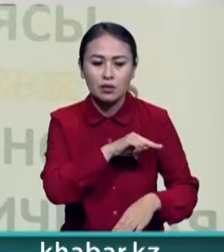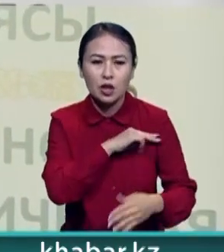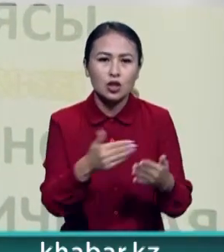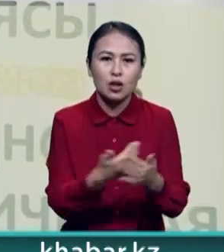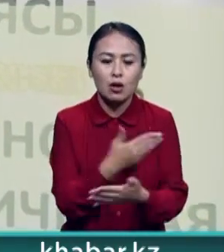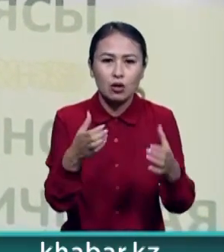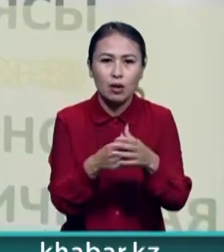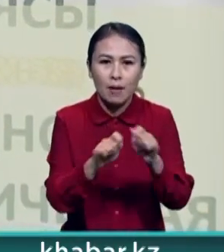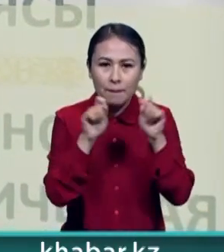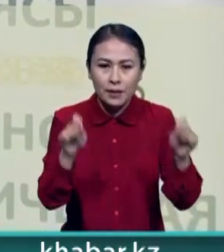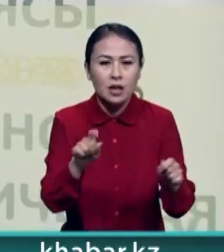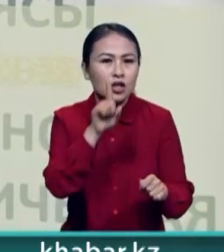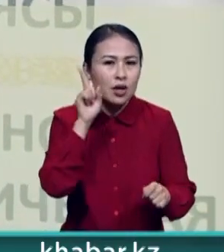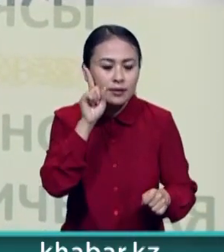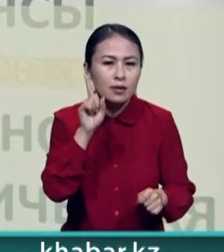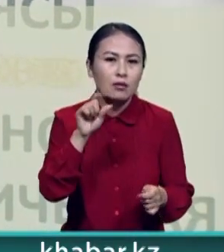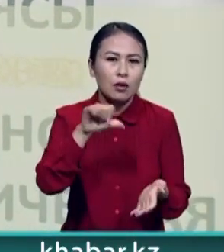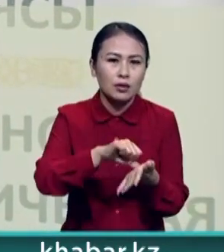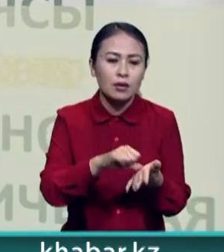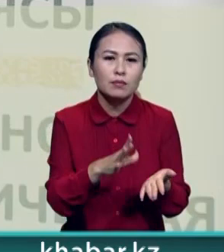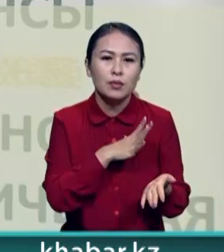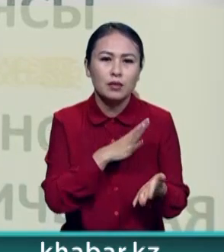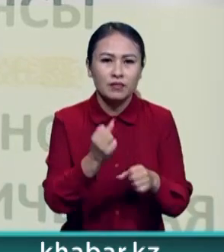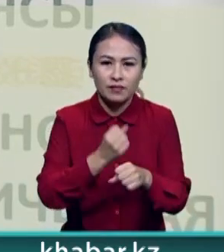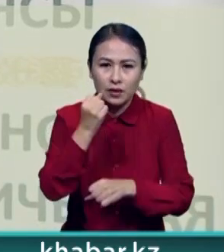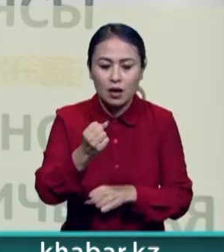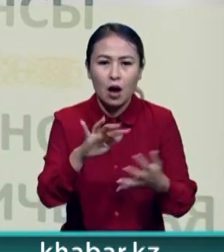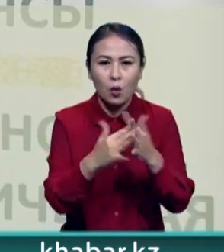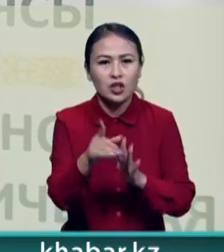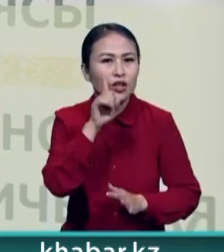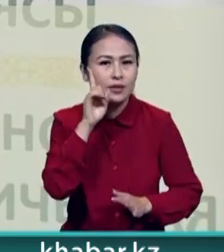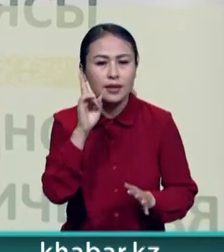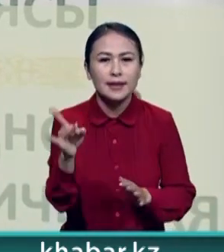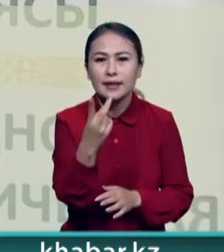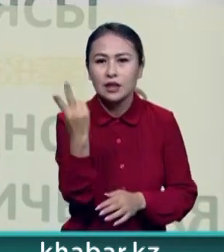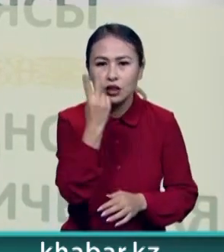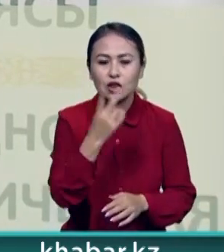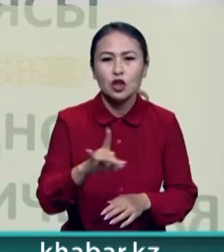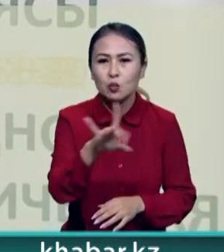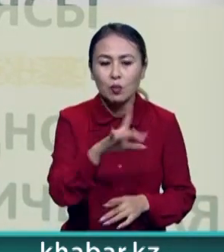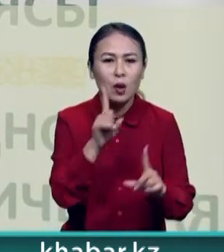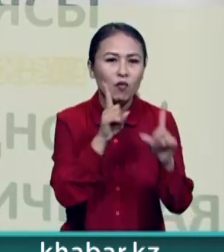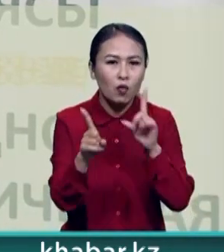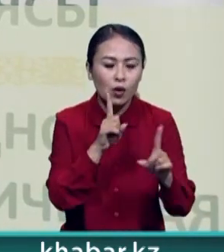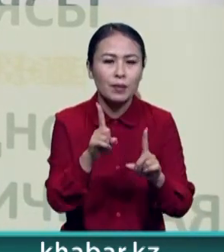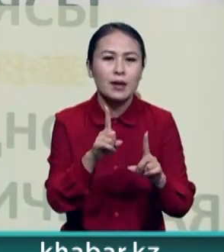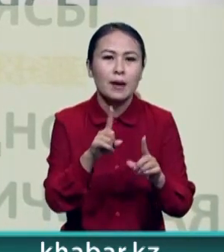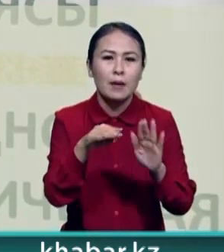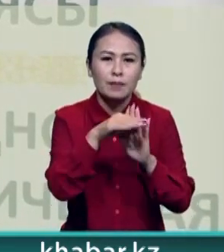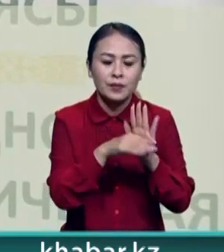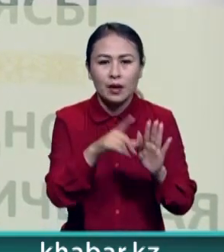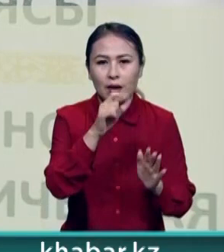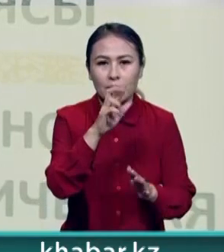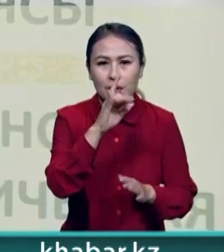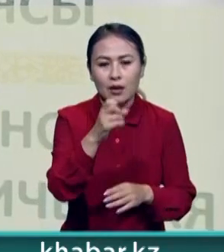құрамын мақұлдап, жастар қанатының төрағасын сайлады. Сондағы ауыл жастарының екінші республикалық форумның екінші бөлімде хабар